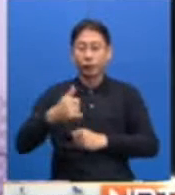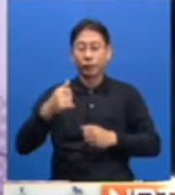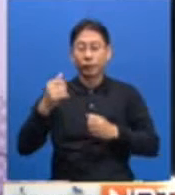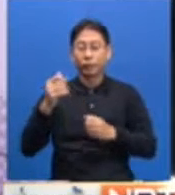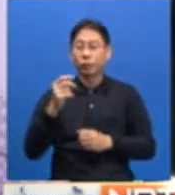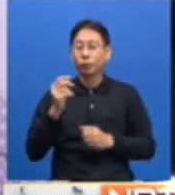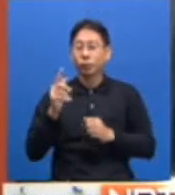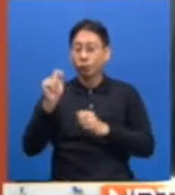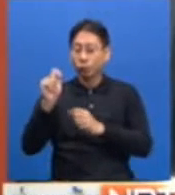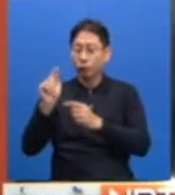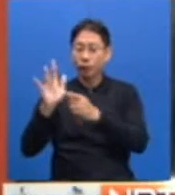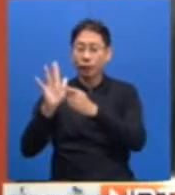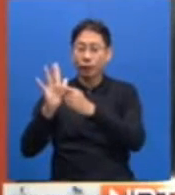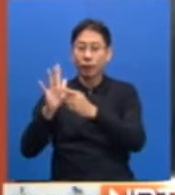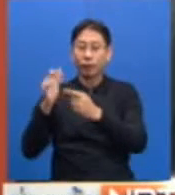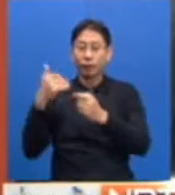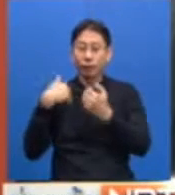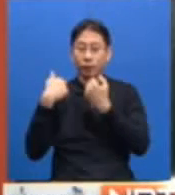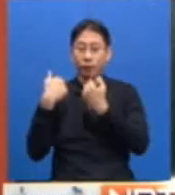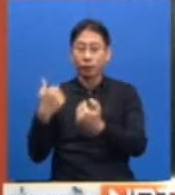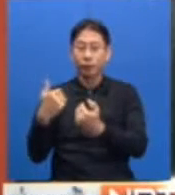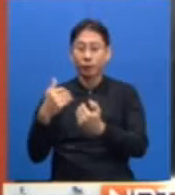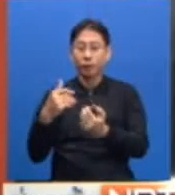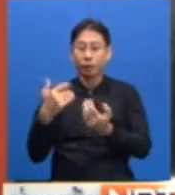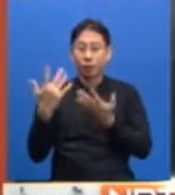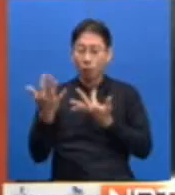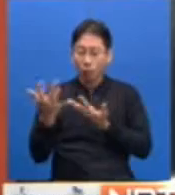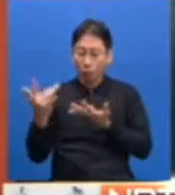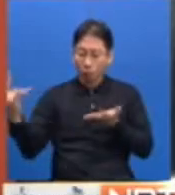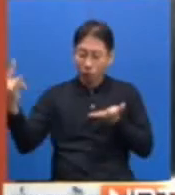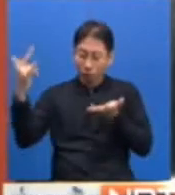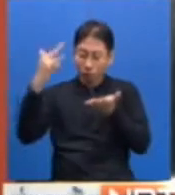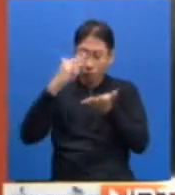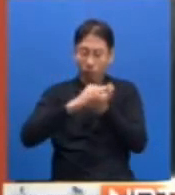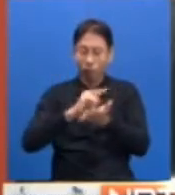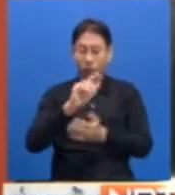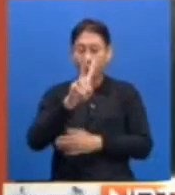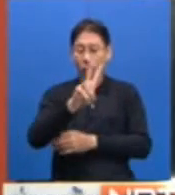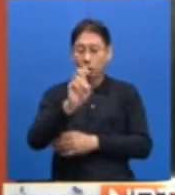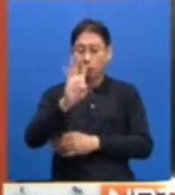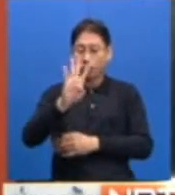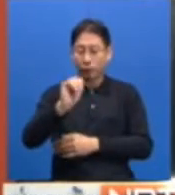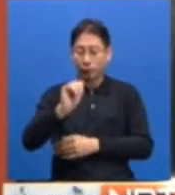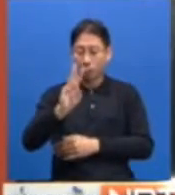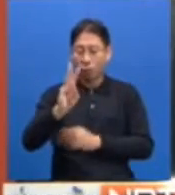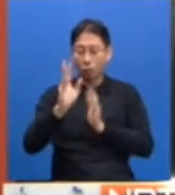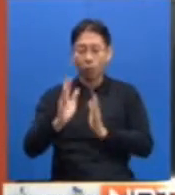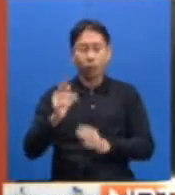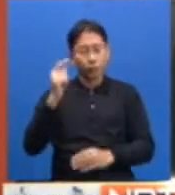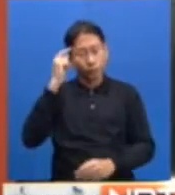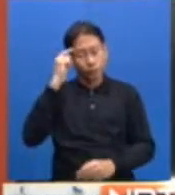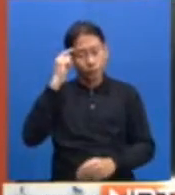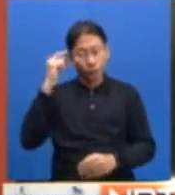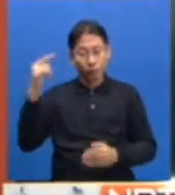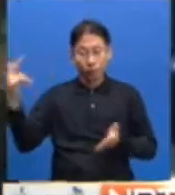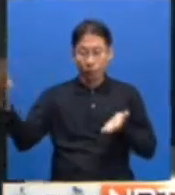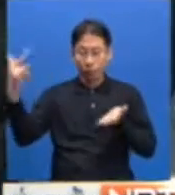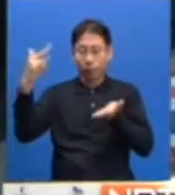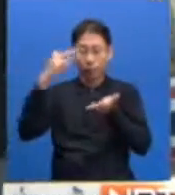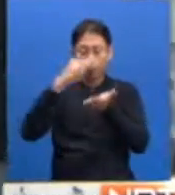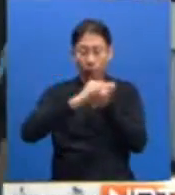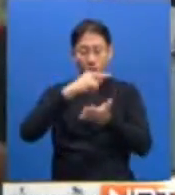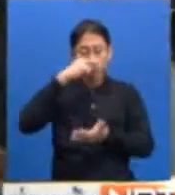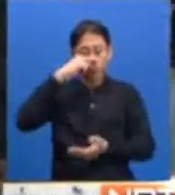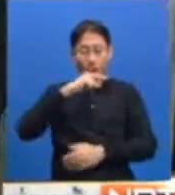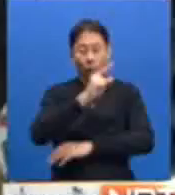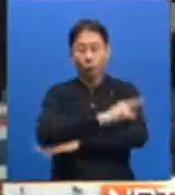รอการประสานงานเพื่อเดินทางกลับประเทศอีก246คนซึ่งก็คาดว่าจะเดินทางกลับถึงไทยภายในวันที่